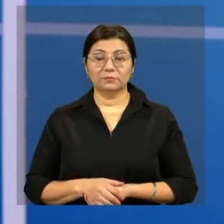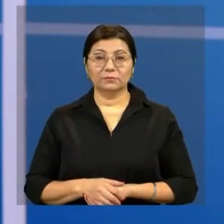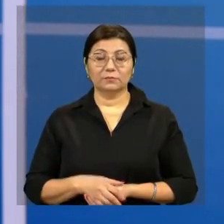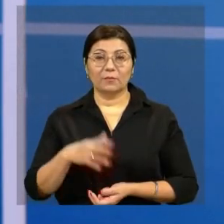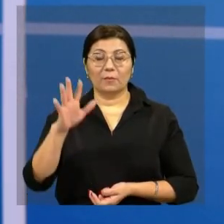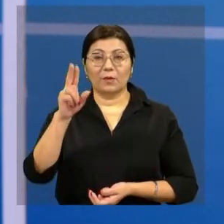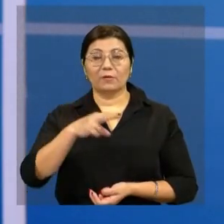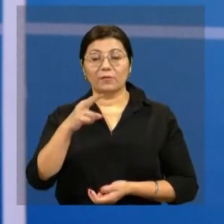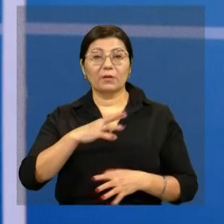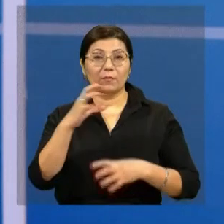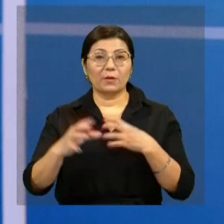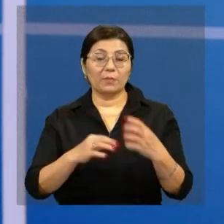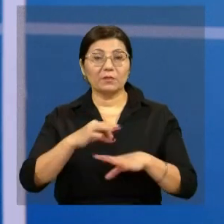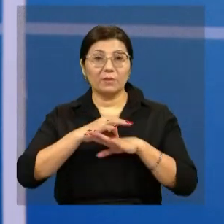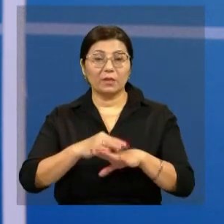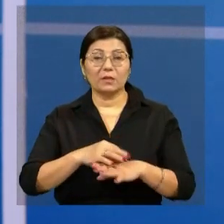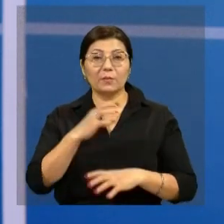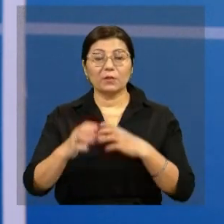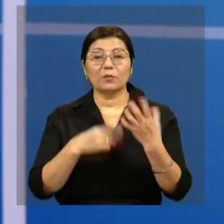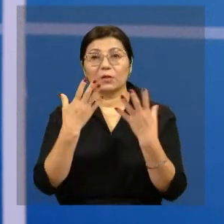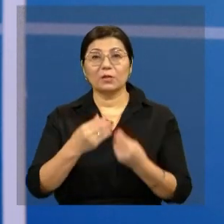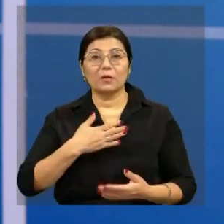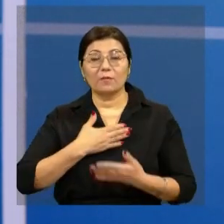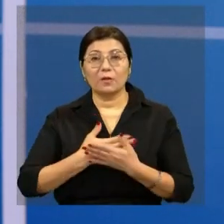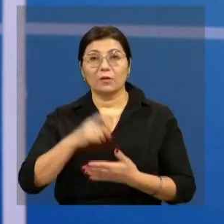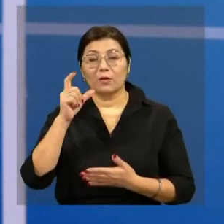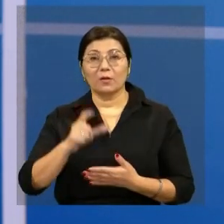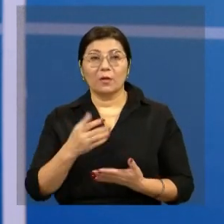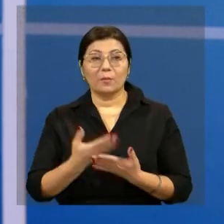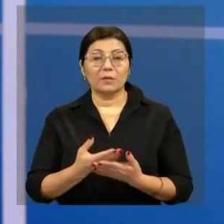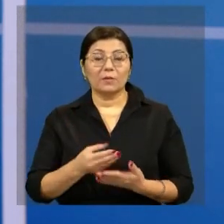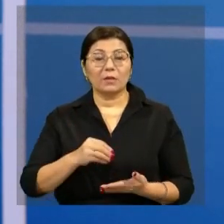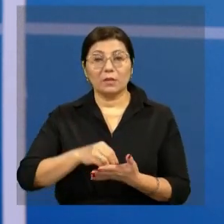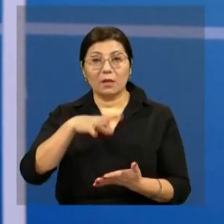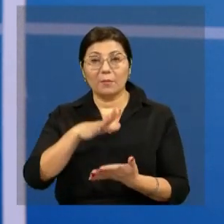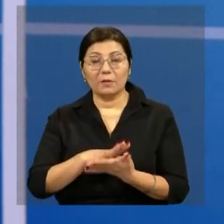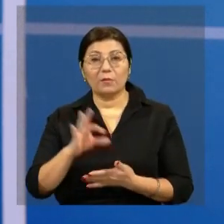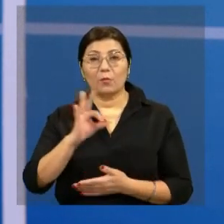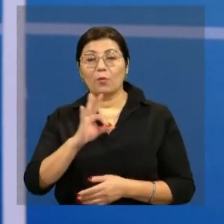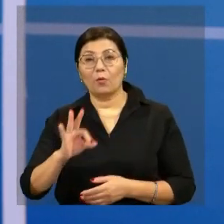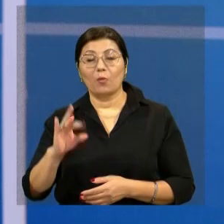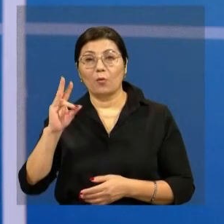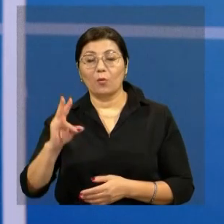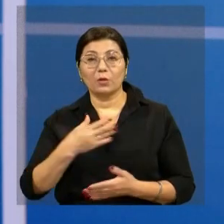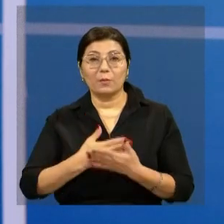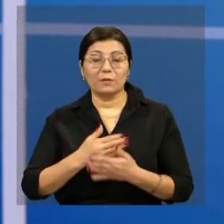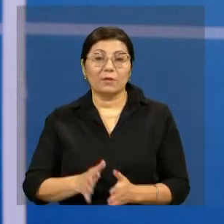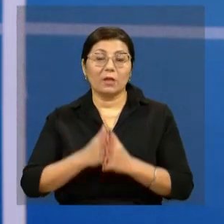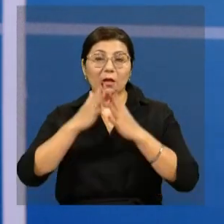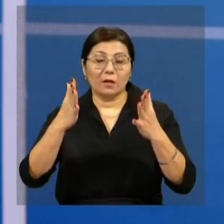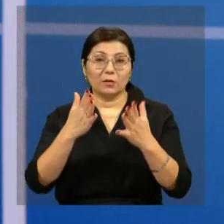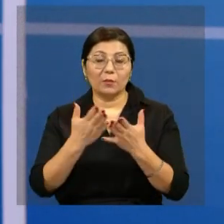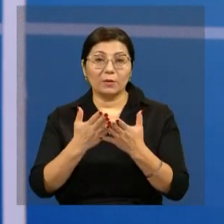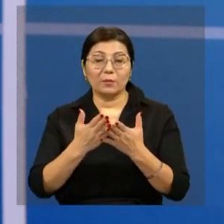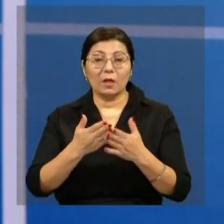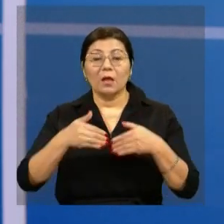Пятого декабря в мире отметили Международный день волонтеров. Он учрежден Генеральной Ассамблеей ООН. Добровольчество – это огромный возобновляемый ресурс